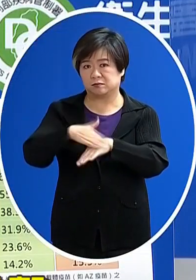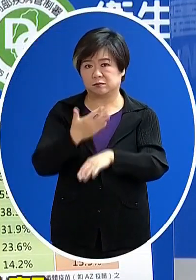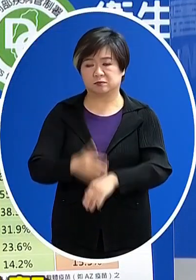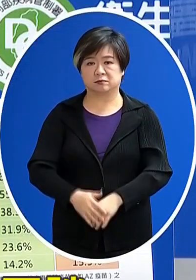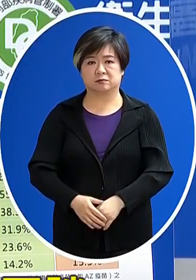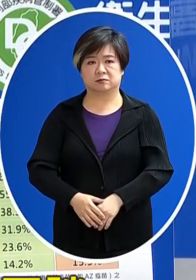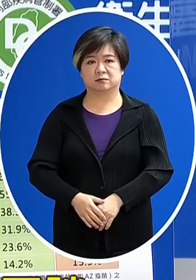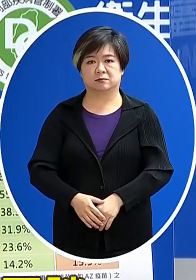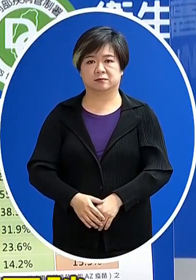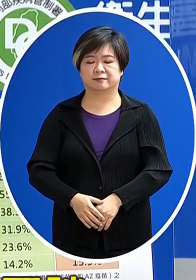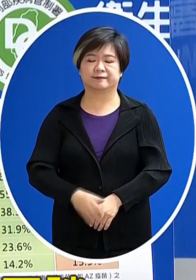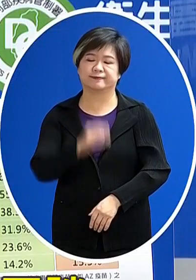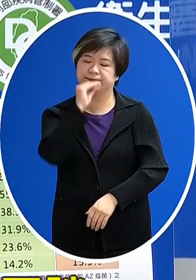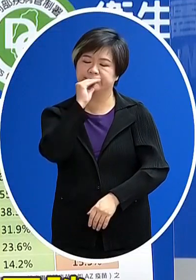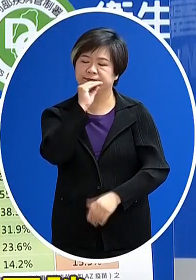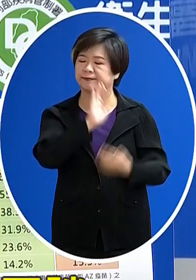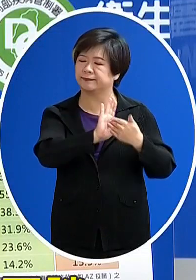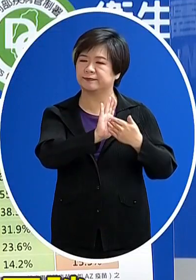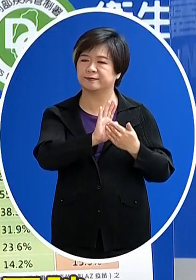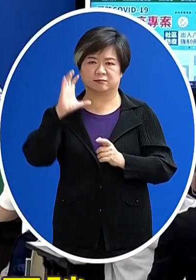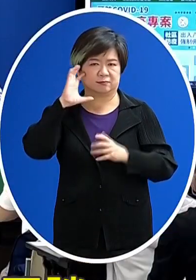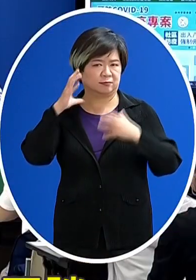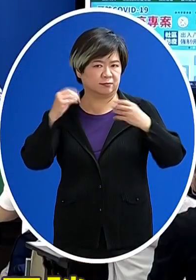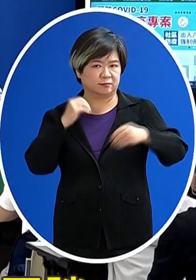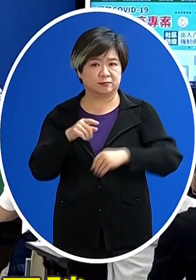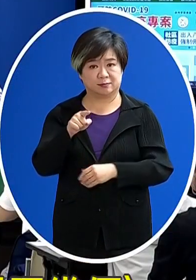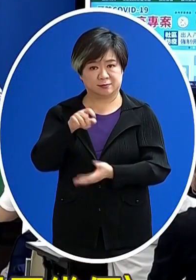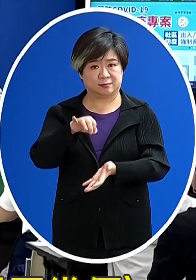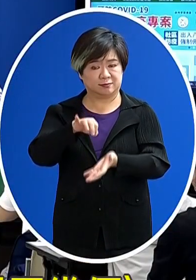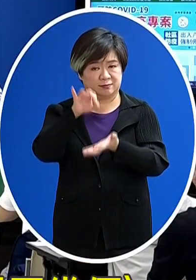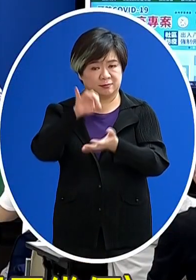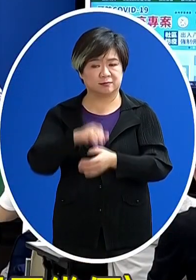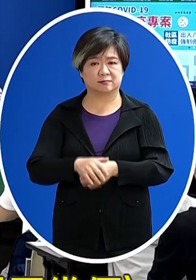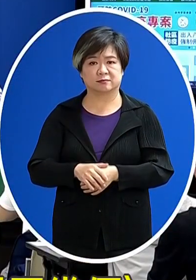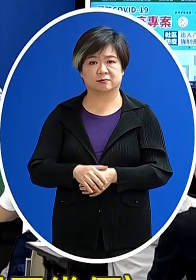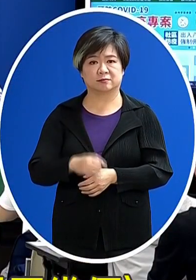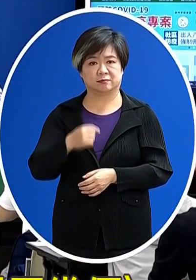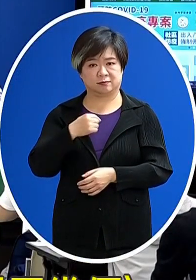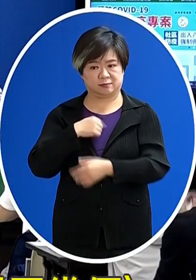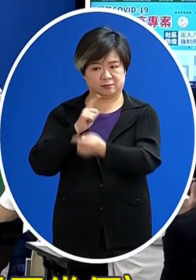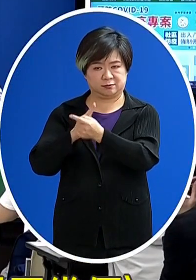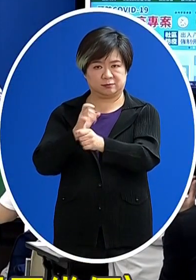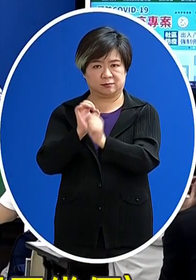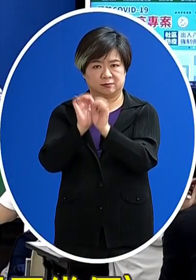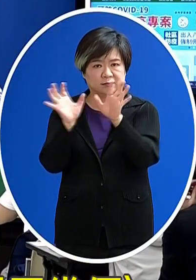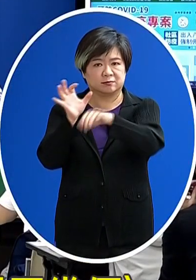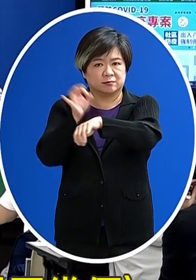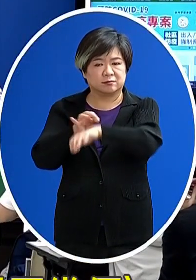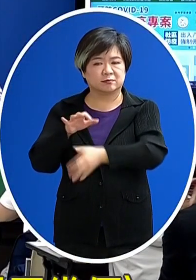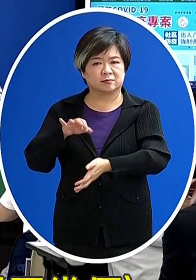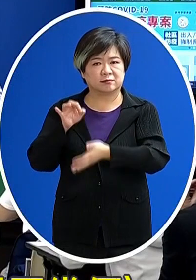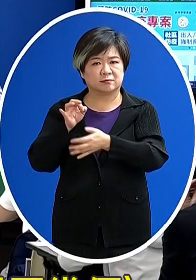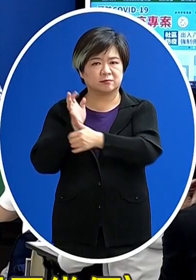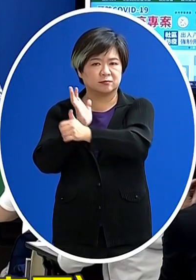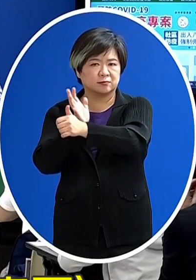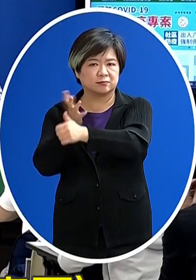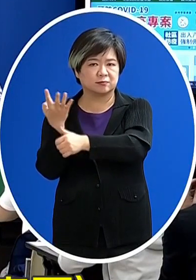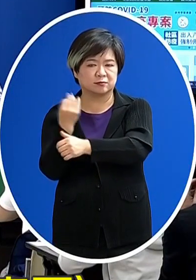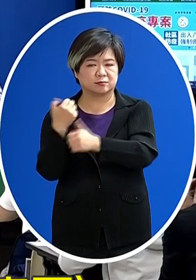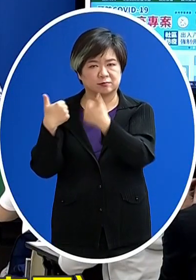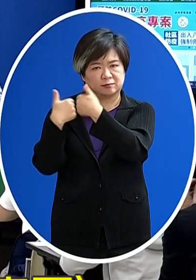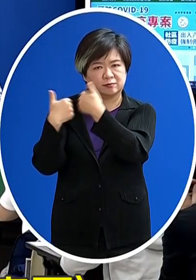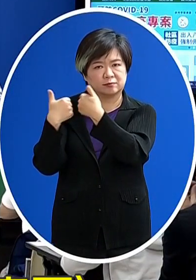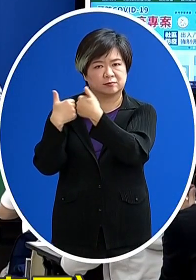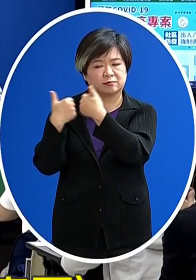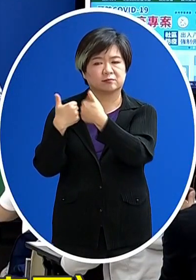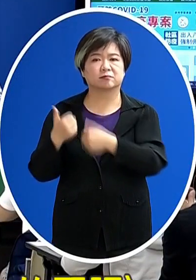这个人我不想再谈了。 您刚刚说我们跟辉瑞也有 提了几个那现在在商谈的一些